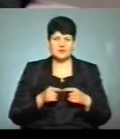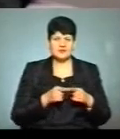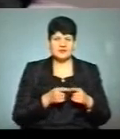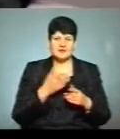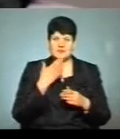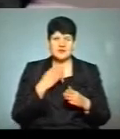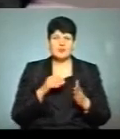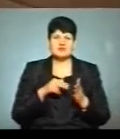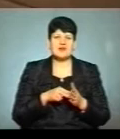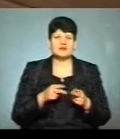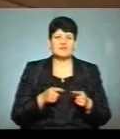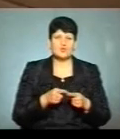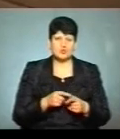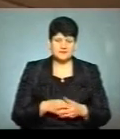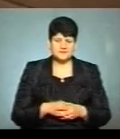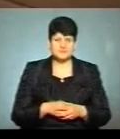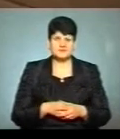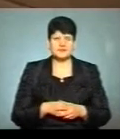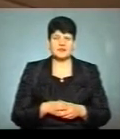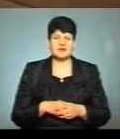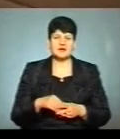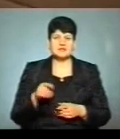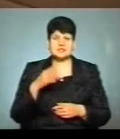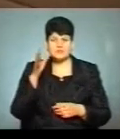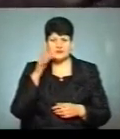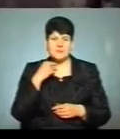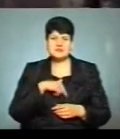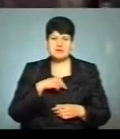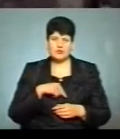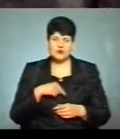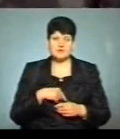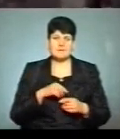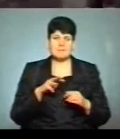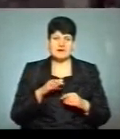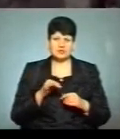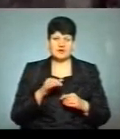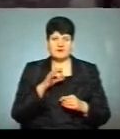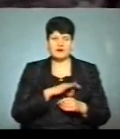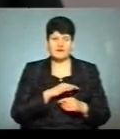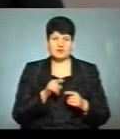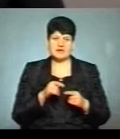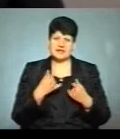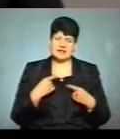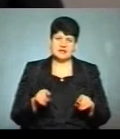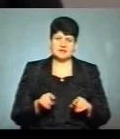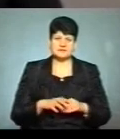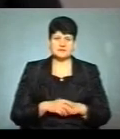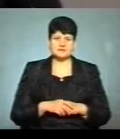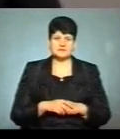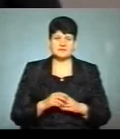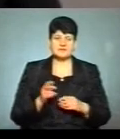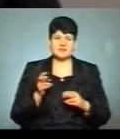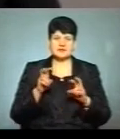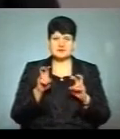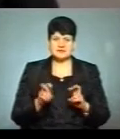кут. За освітою сестра Йосафата – психолог, тому методи виховання у неї інші. Піти в кімнату і